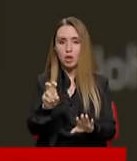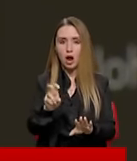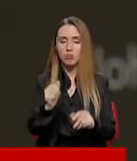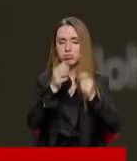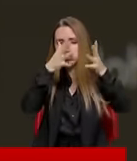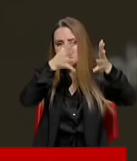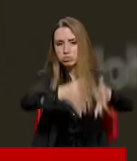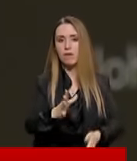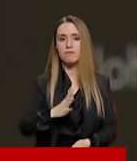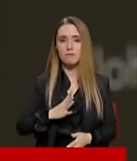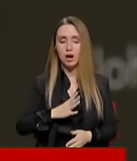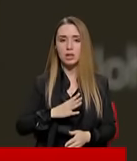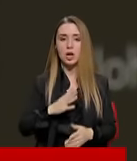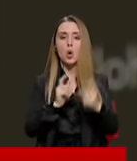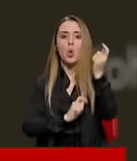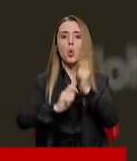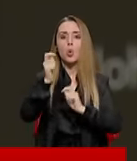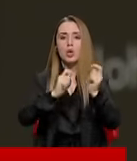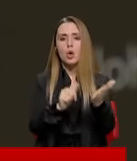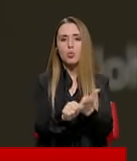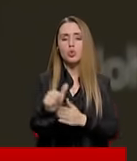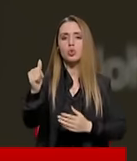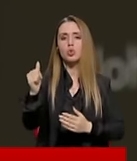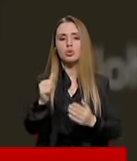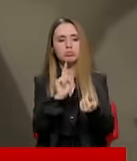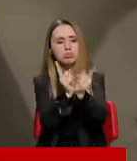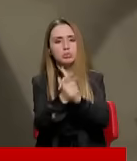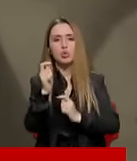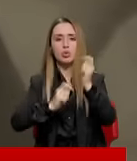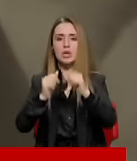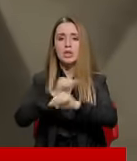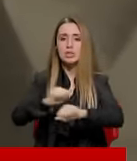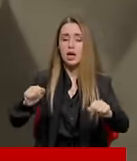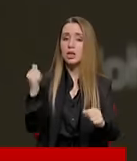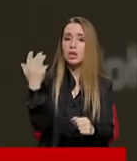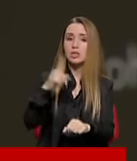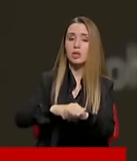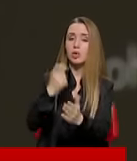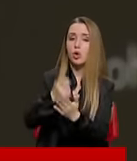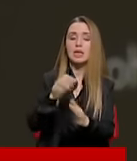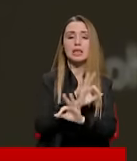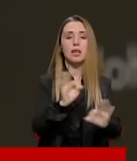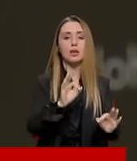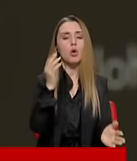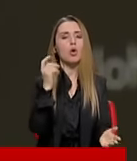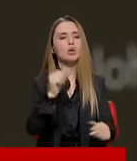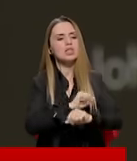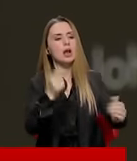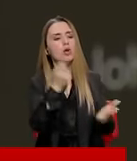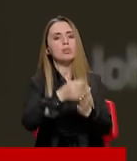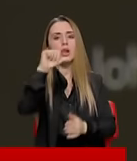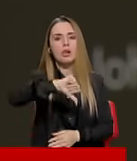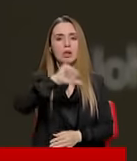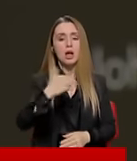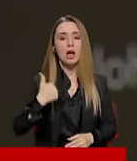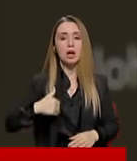harcanmış artık kullanılabilen bütün araçları kullanacağız ş bu zarar ne kadar sürede çıkar sice net bir şekilde söylüyorum o zarar çıkmaz artık